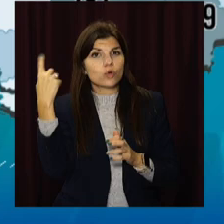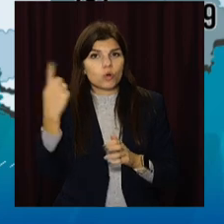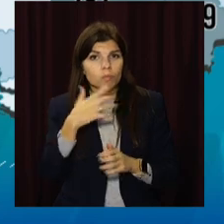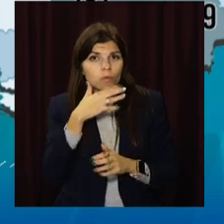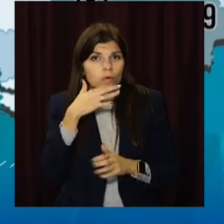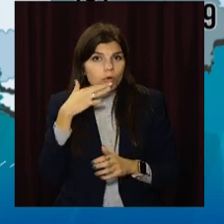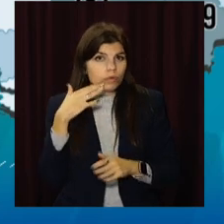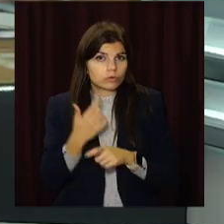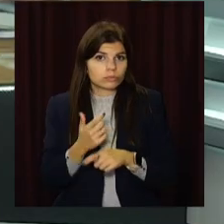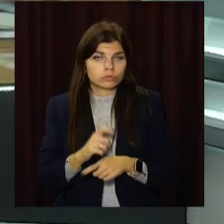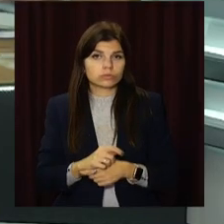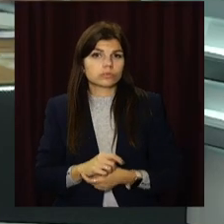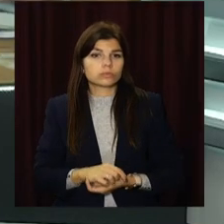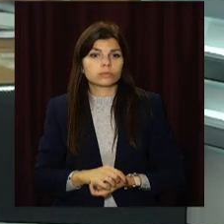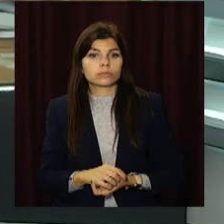областях.